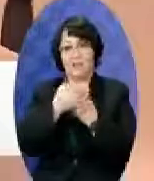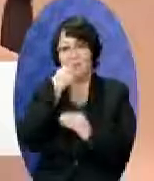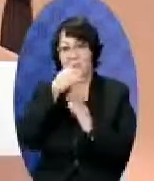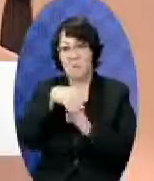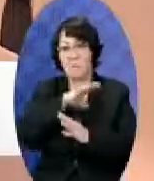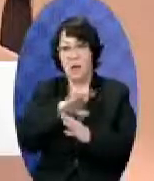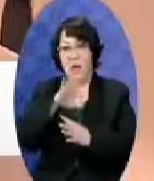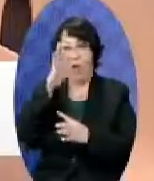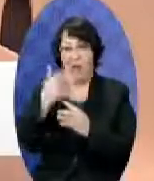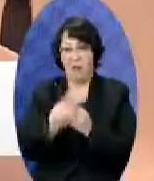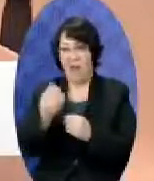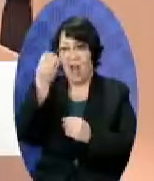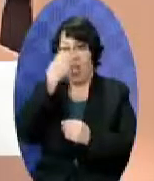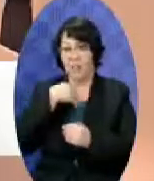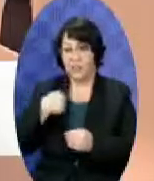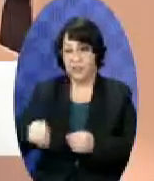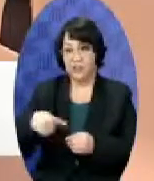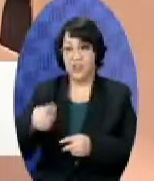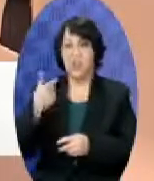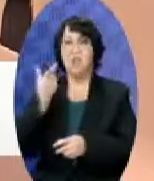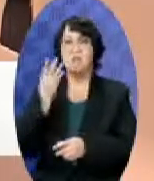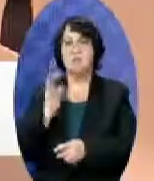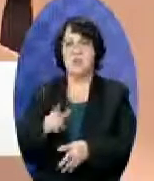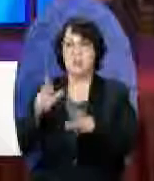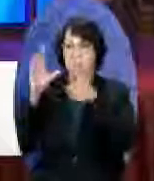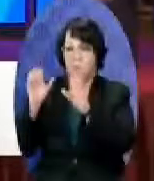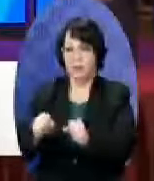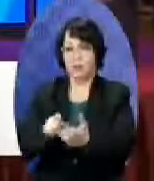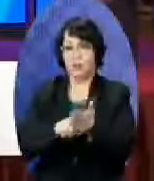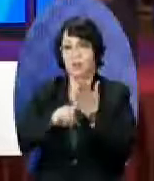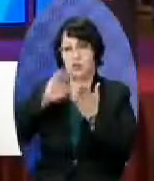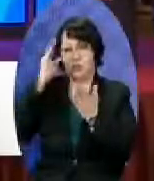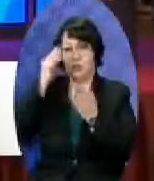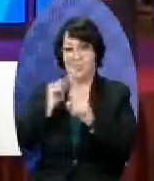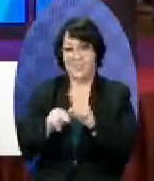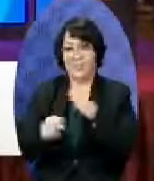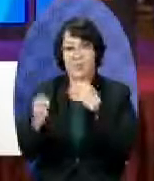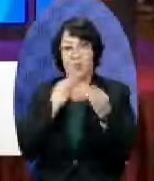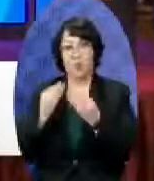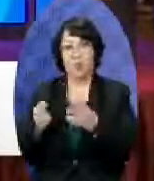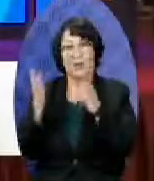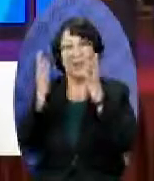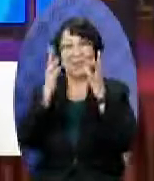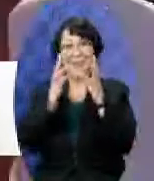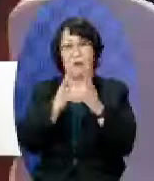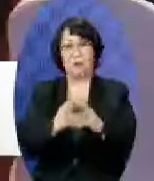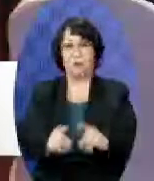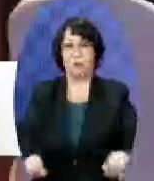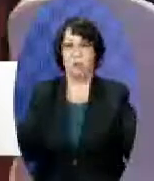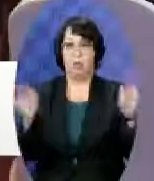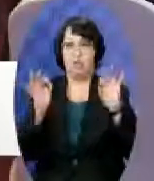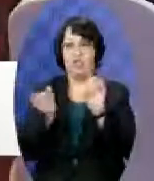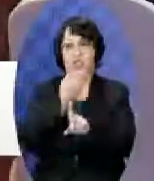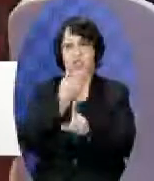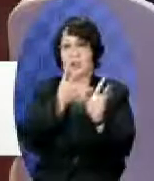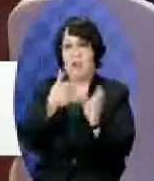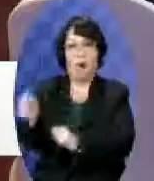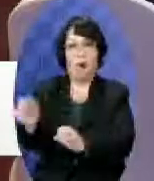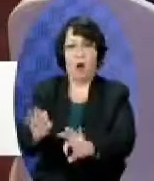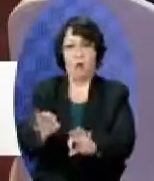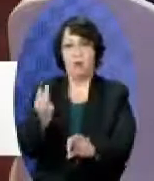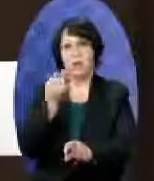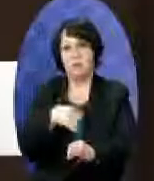авилгачдын учруулсан хохирлттой гэмт хэрэгүүдийг илрүүлэн шалгадагч за эцсийн дүндээ шүүхэн шатанд очоод хэрэгтнүүд ял завших тохиолдол өнөөдөр ч гэсэн байсаар